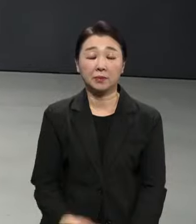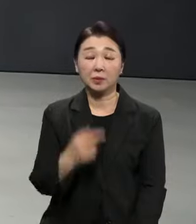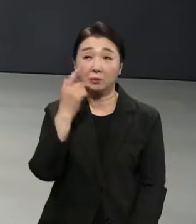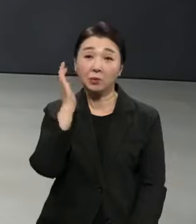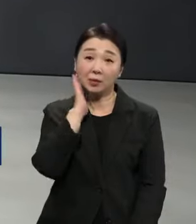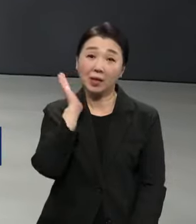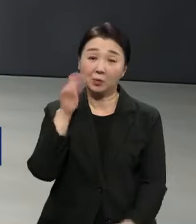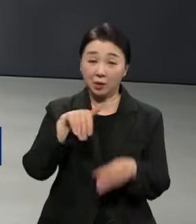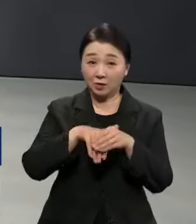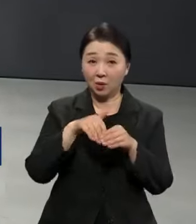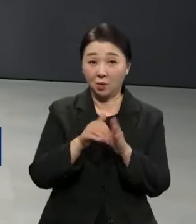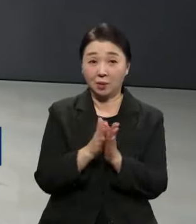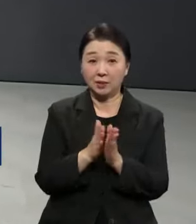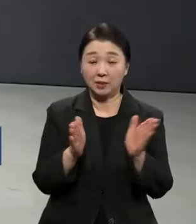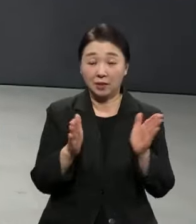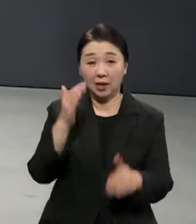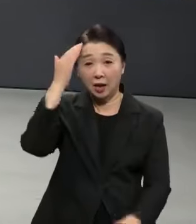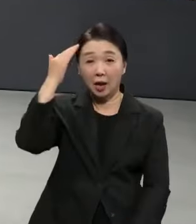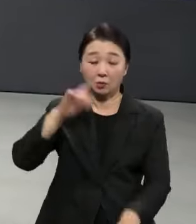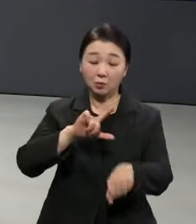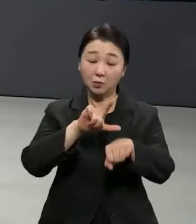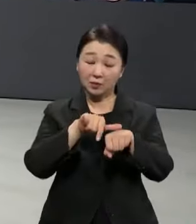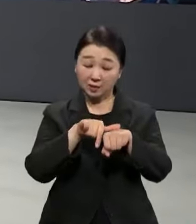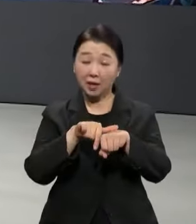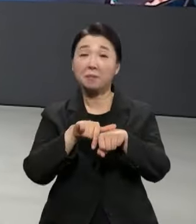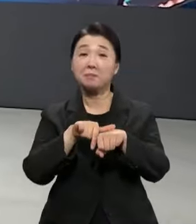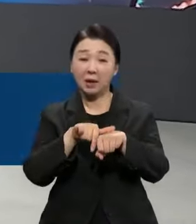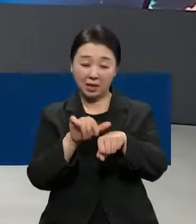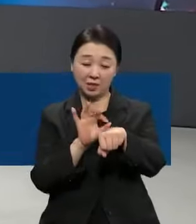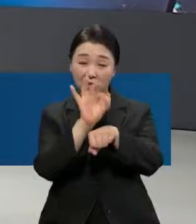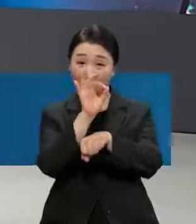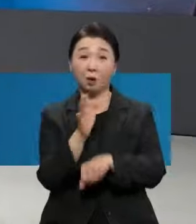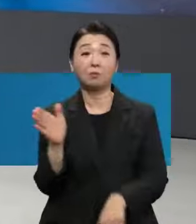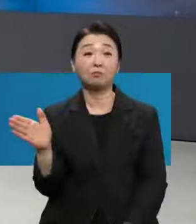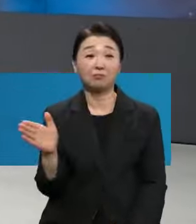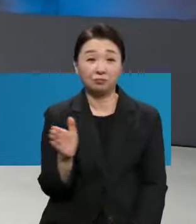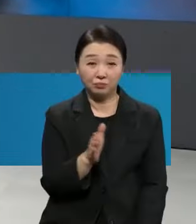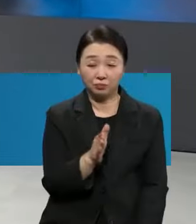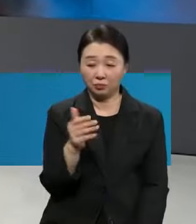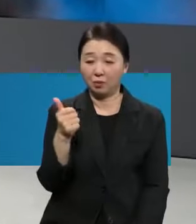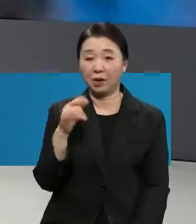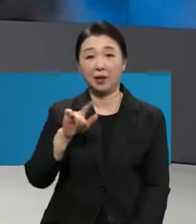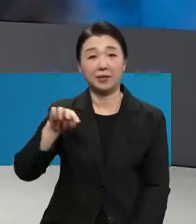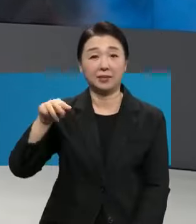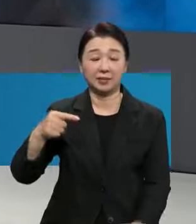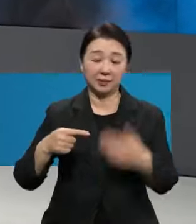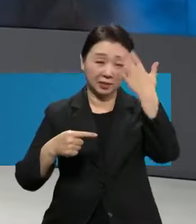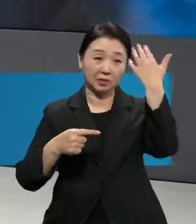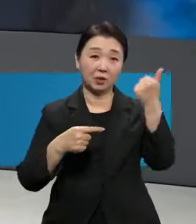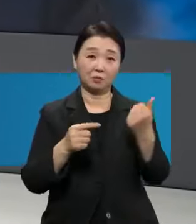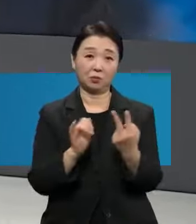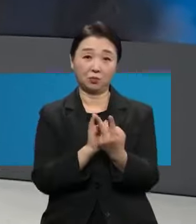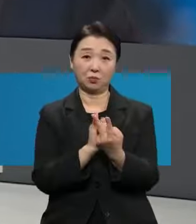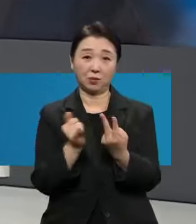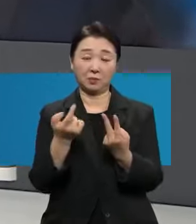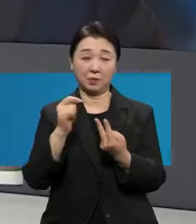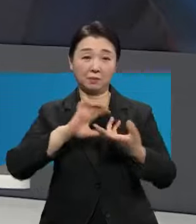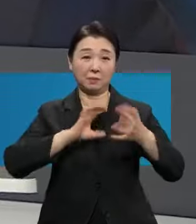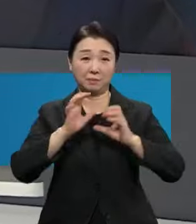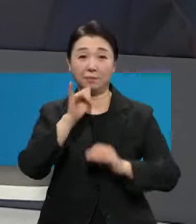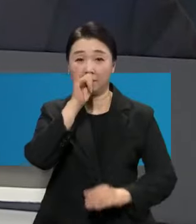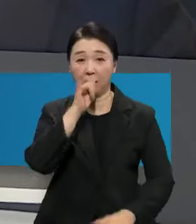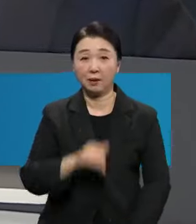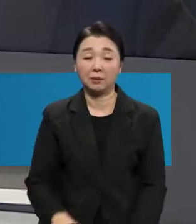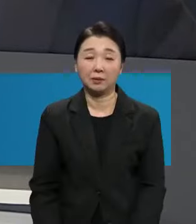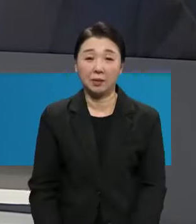미국 대선 소식으로 시작합니다. 우리 시간으로 잠시 뒤 오전 10시부터 해리스, 트럼프 두 후보의 TV 토론이